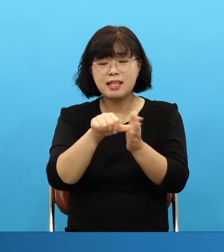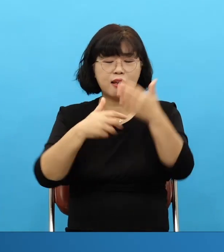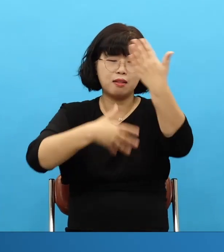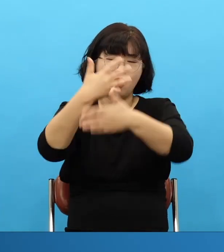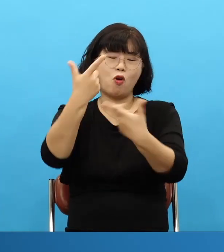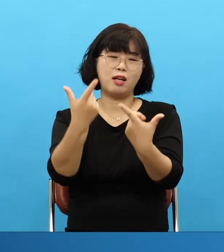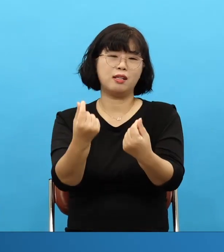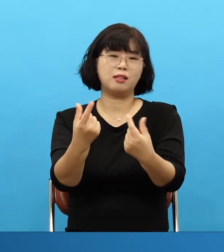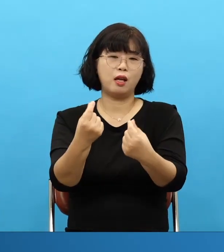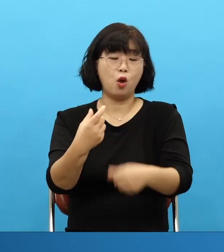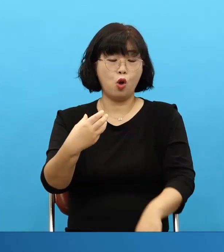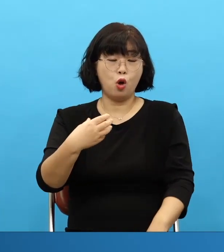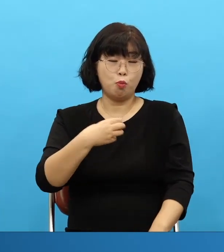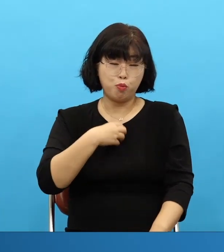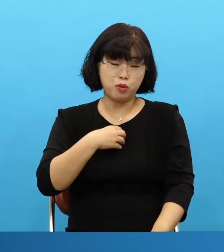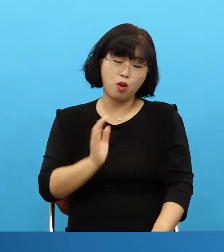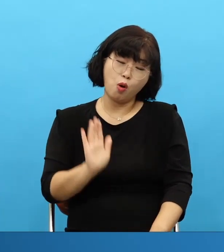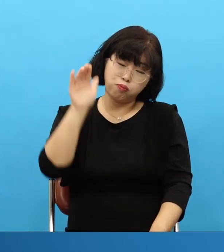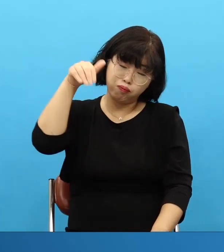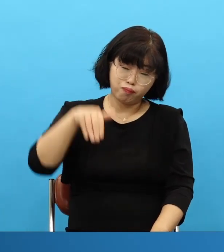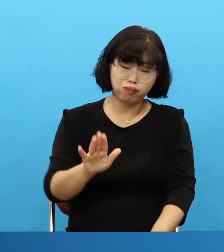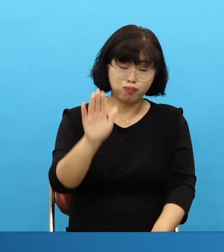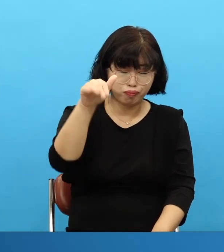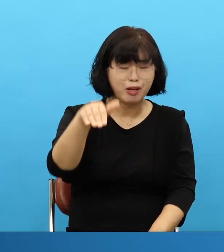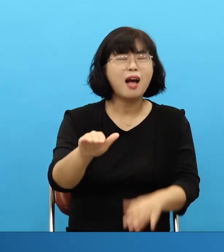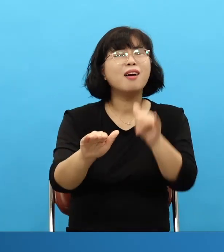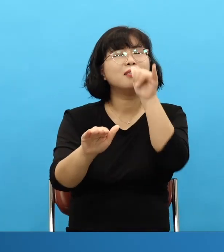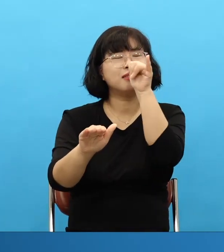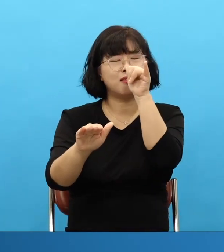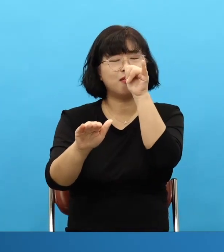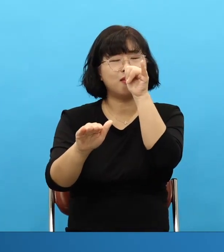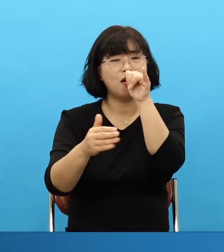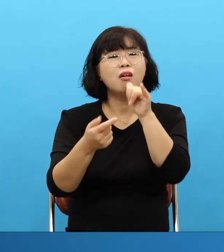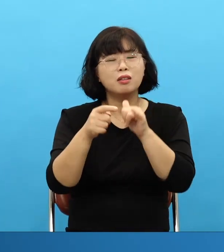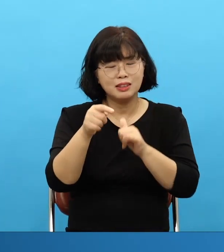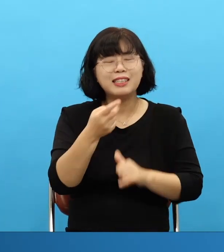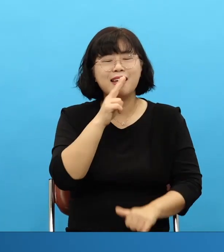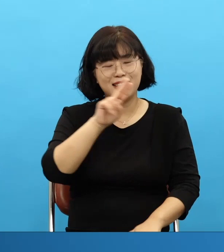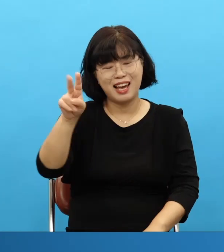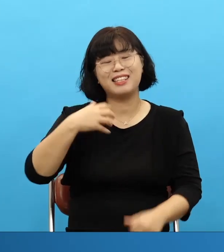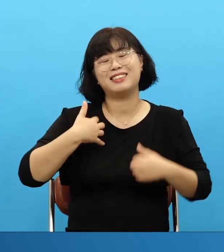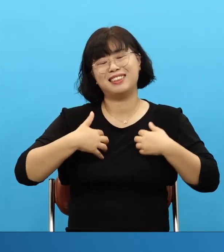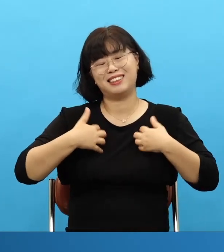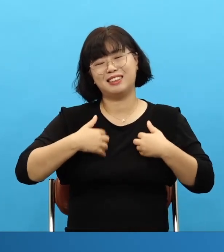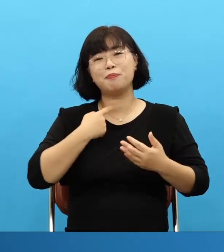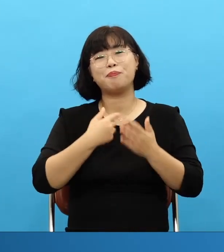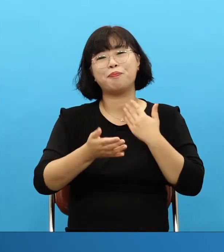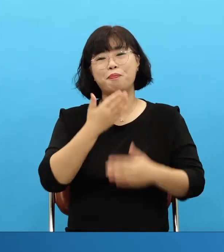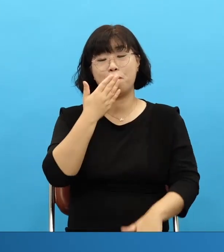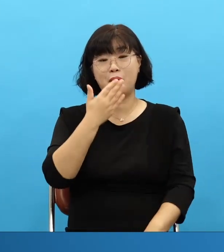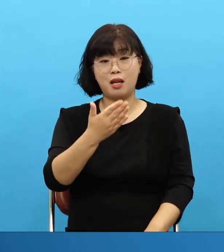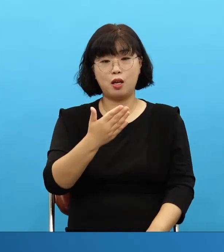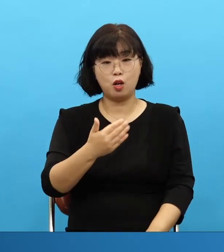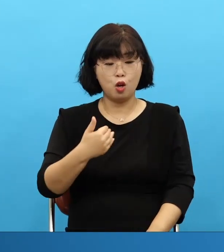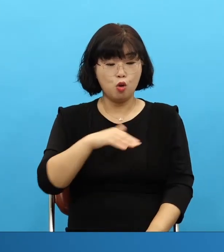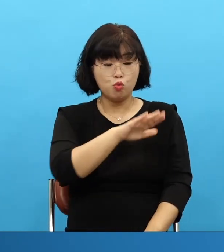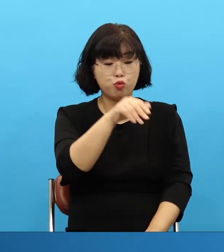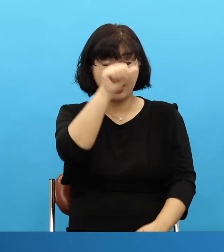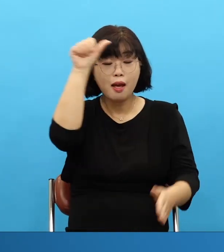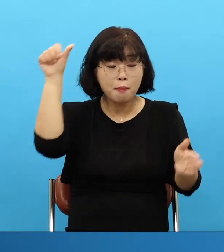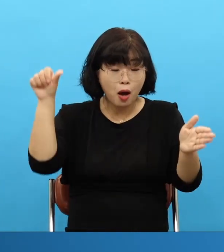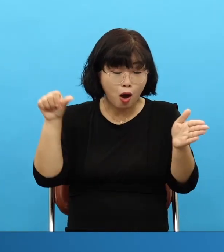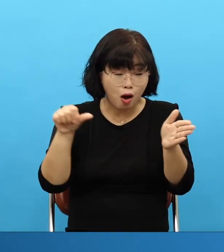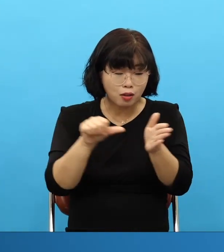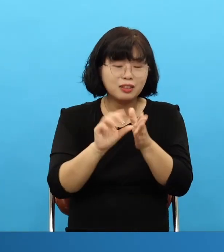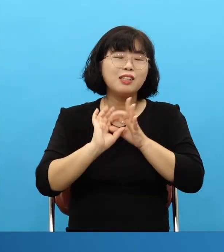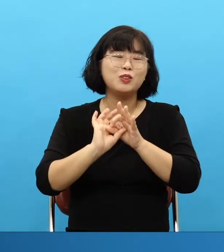반드시 하나님은 여러분을 통해 하나님의 영광을 나타내실 겁니다. Because God will